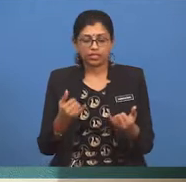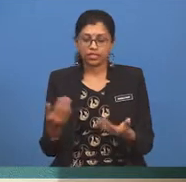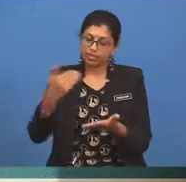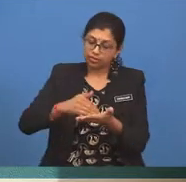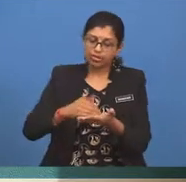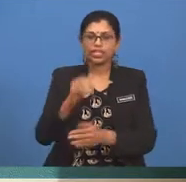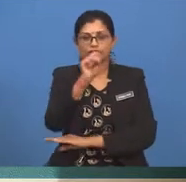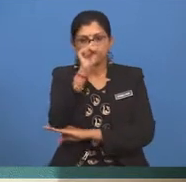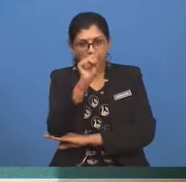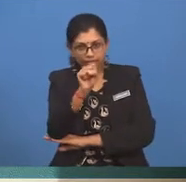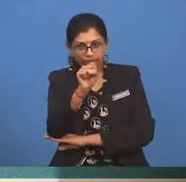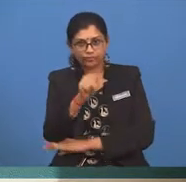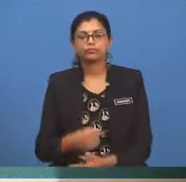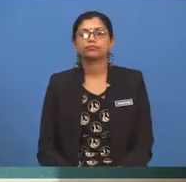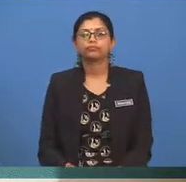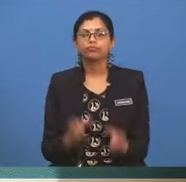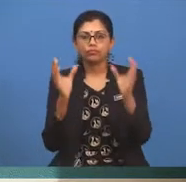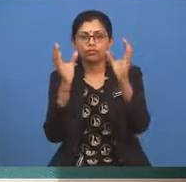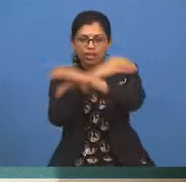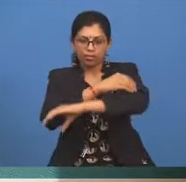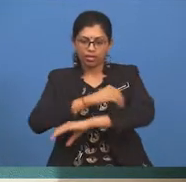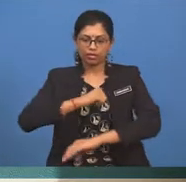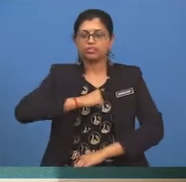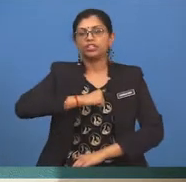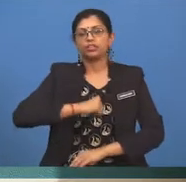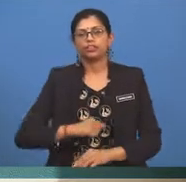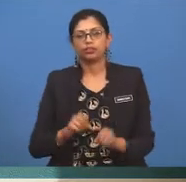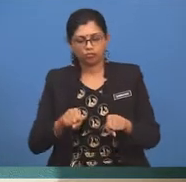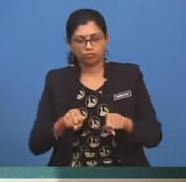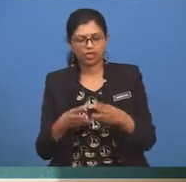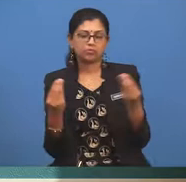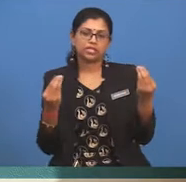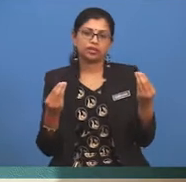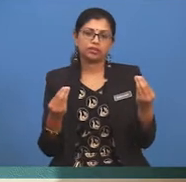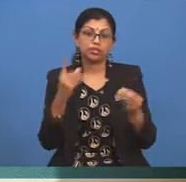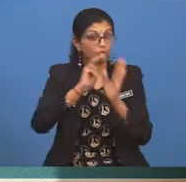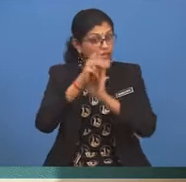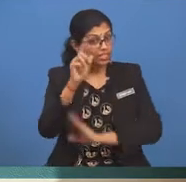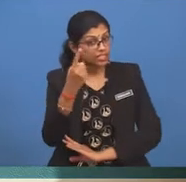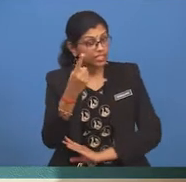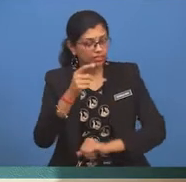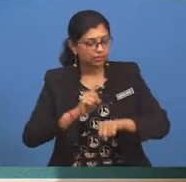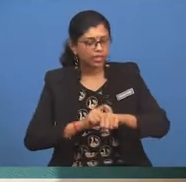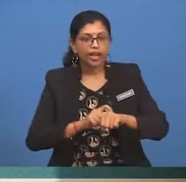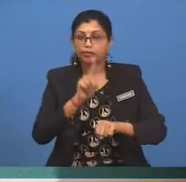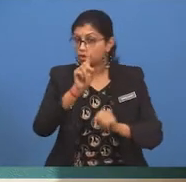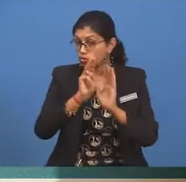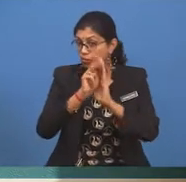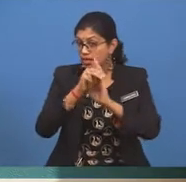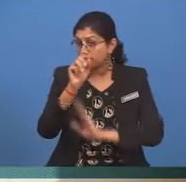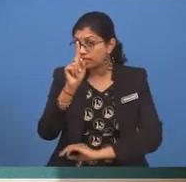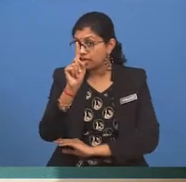murid-murid untuk selesaikannya dalam masa 1 minit